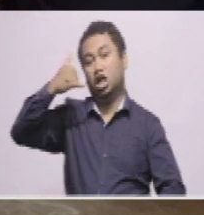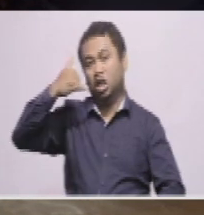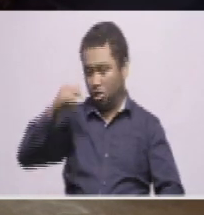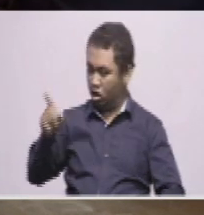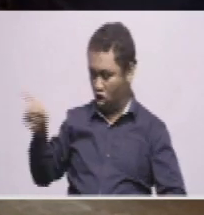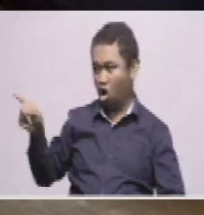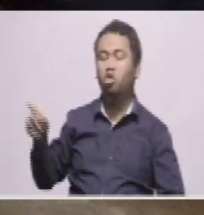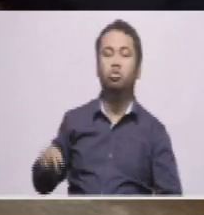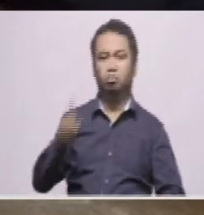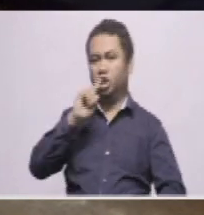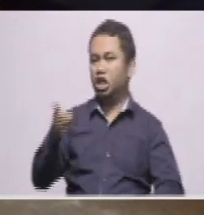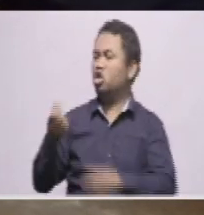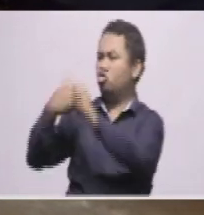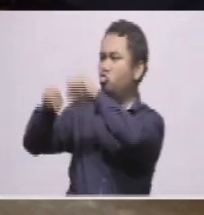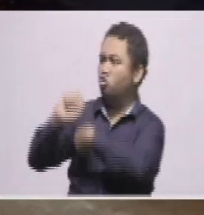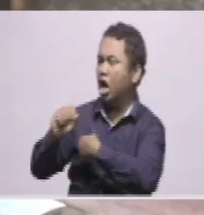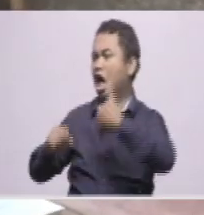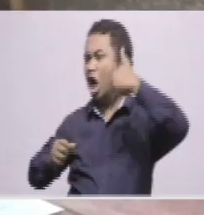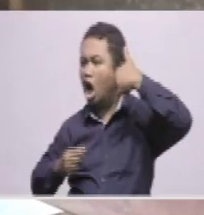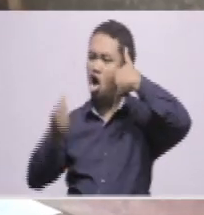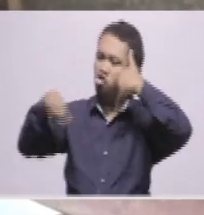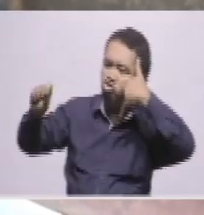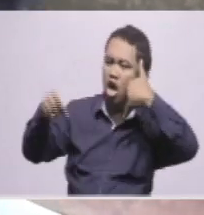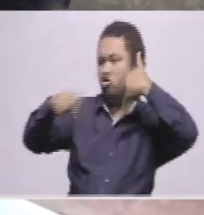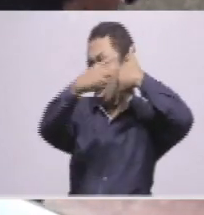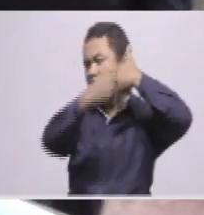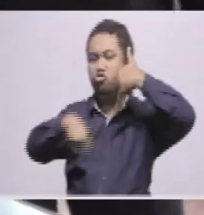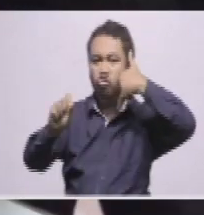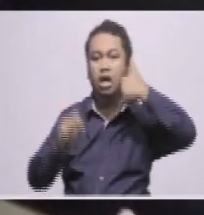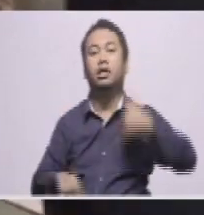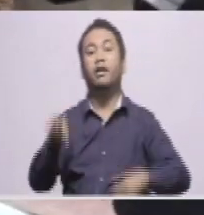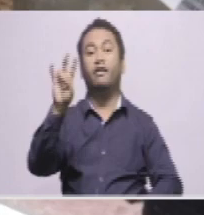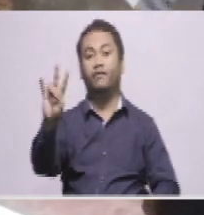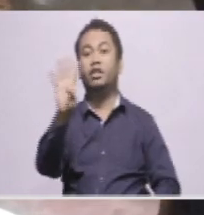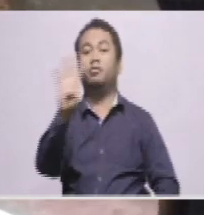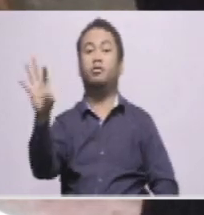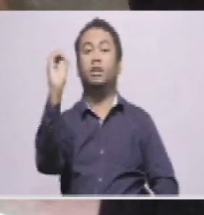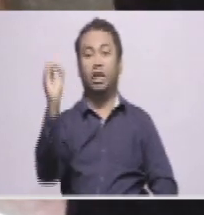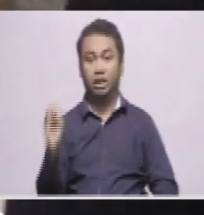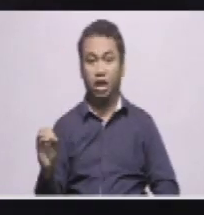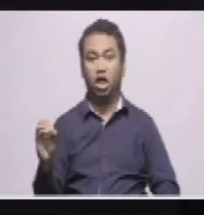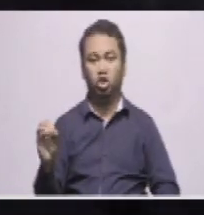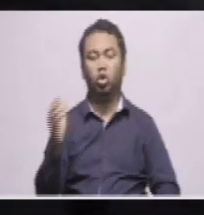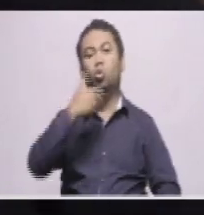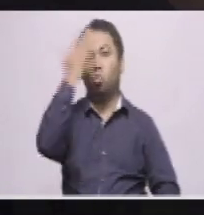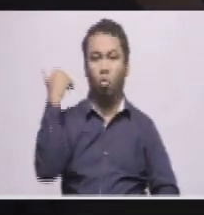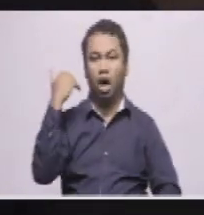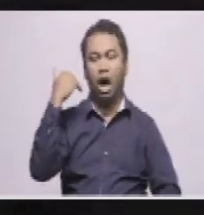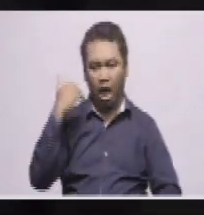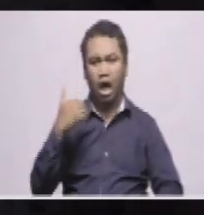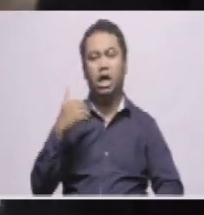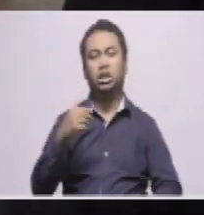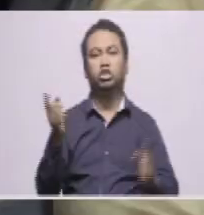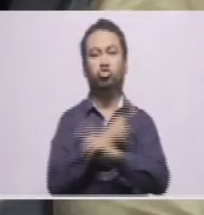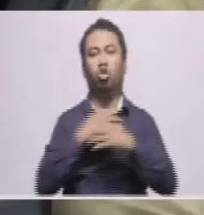maitso filazana ny tsy fahatombanana samihafa ka ny 7.4% amin'ireo dia avy amin'ny mpanatanteraka hiraka avy amin'ny